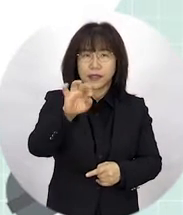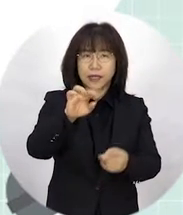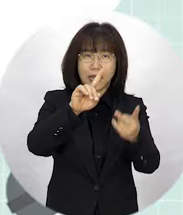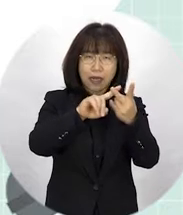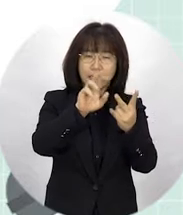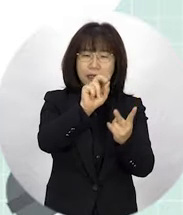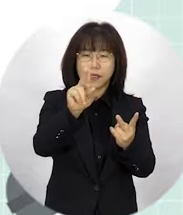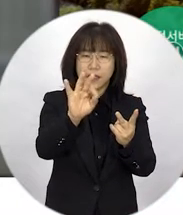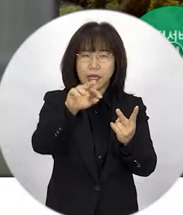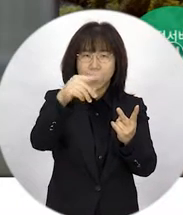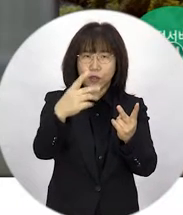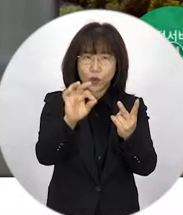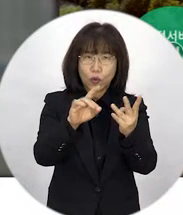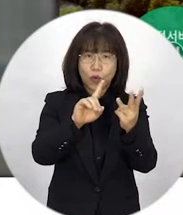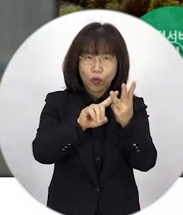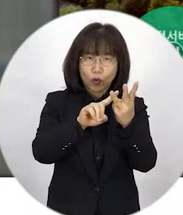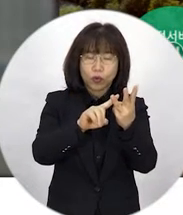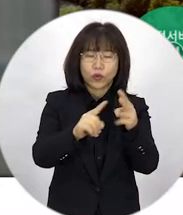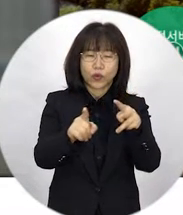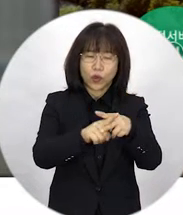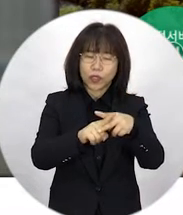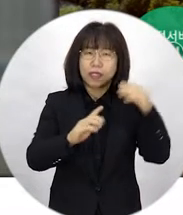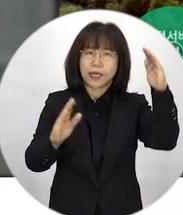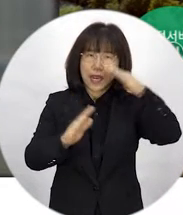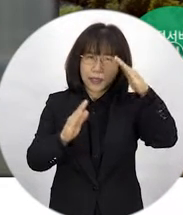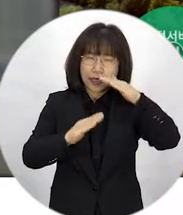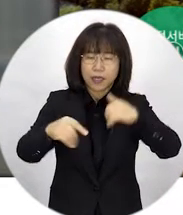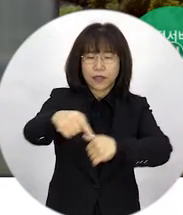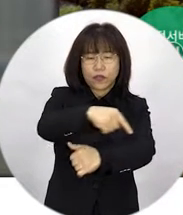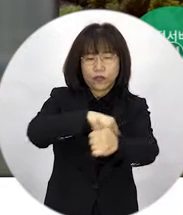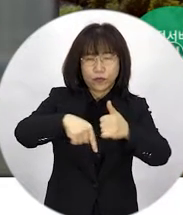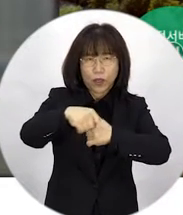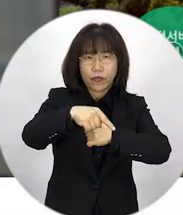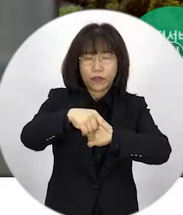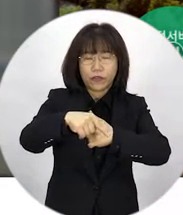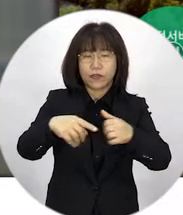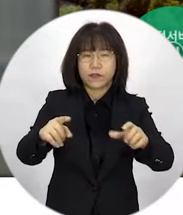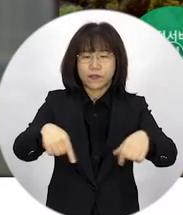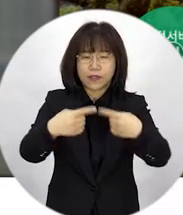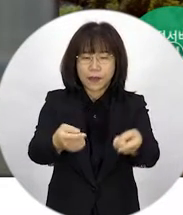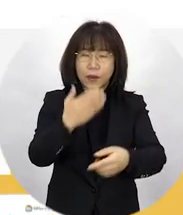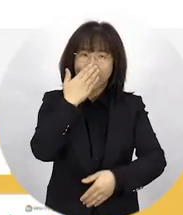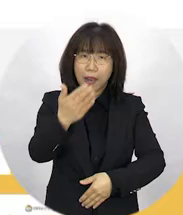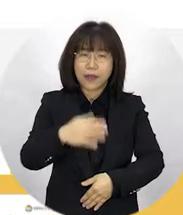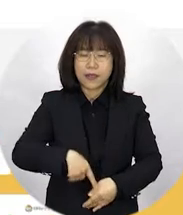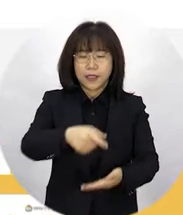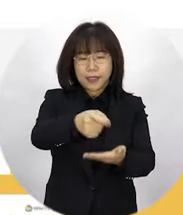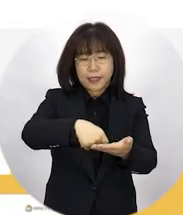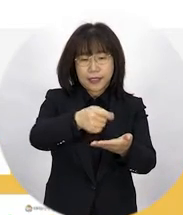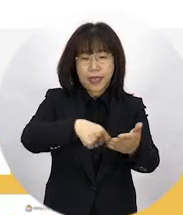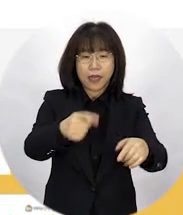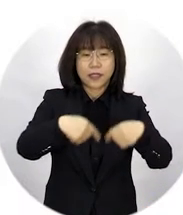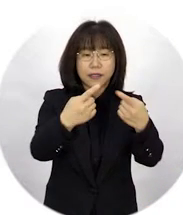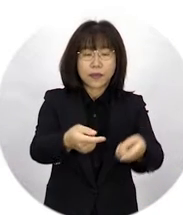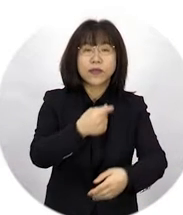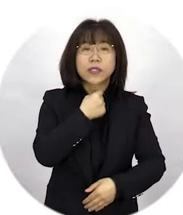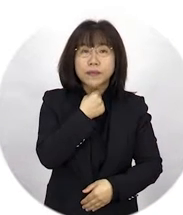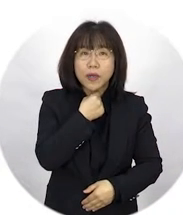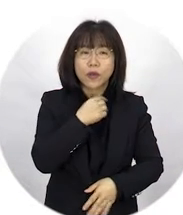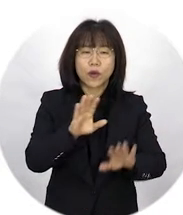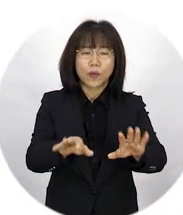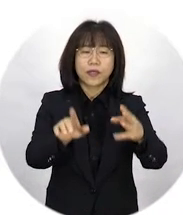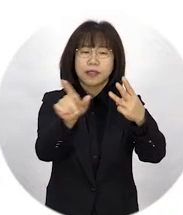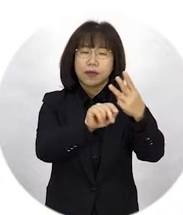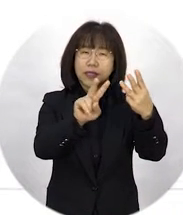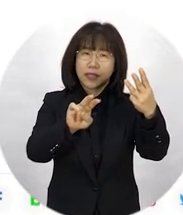양동 초등학교 학생 중 강 속에 거주하는 아이들도 참여할 수 있습니다 기자단 활동에 참여를 원하는 어린이는